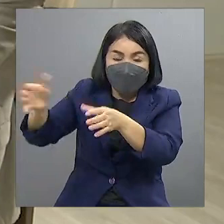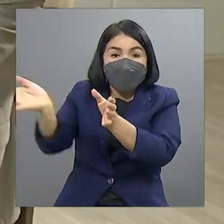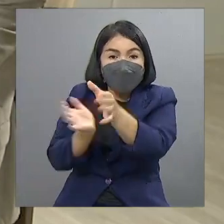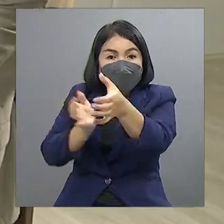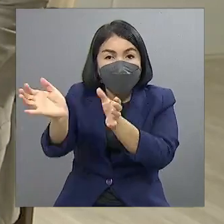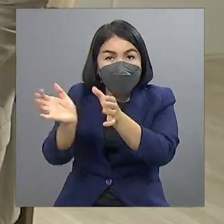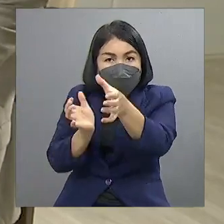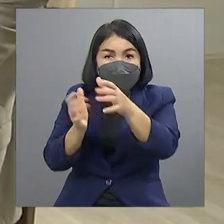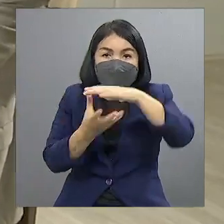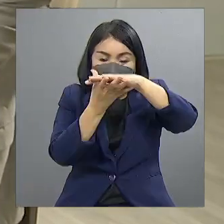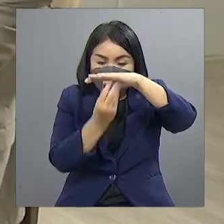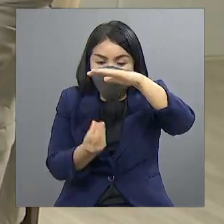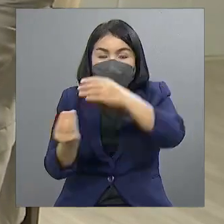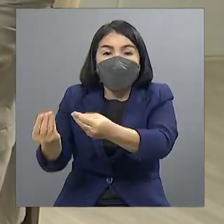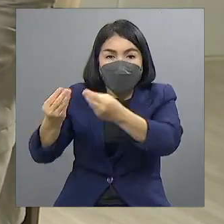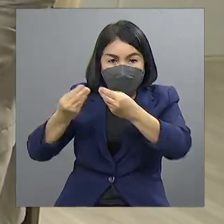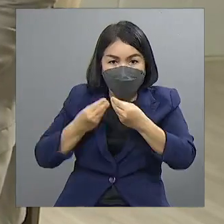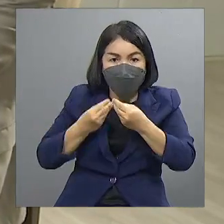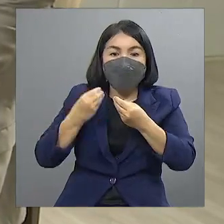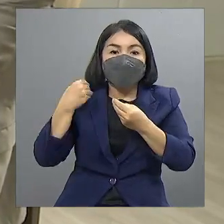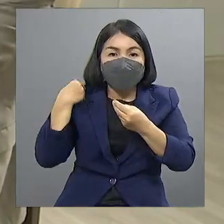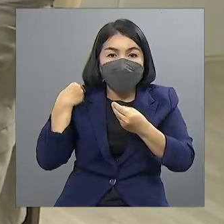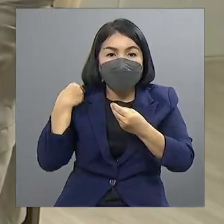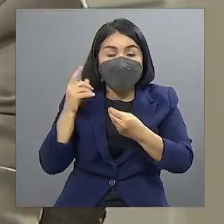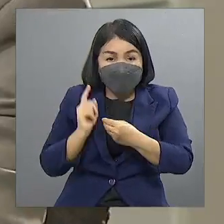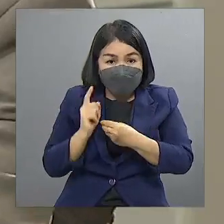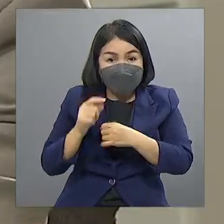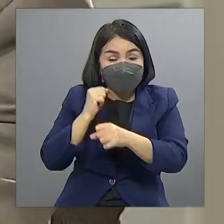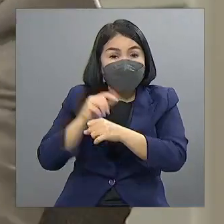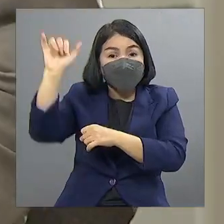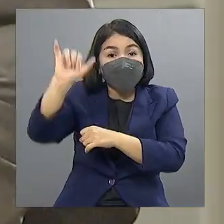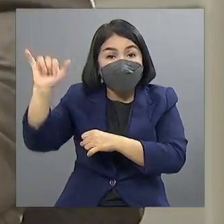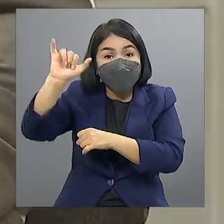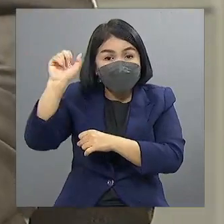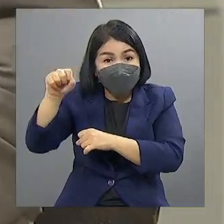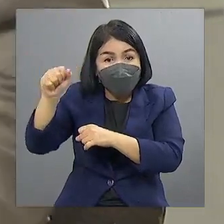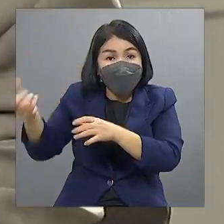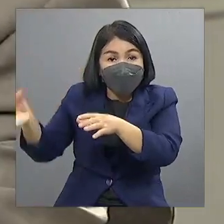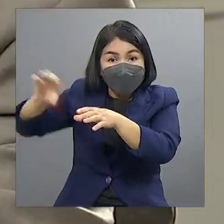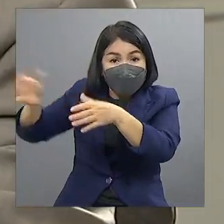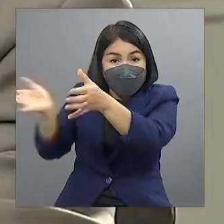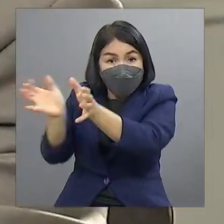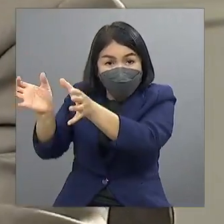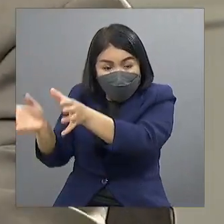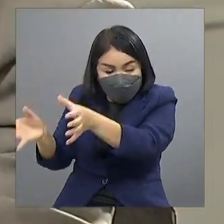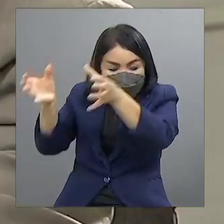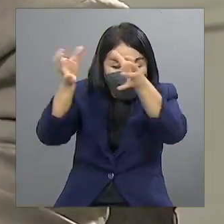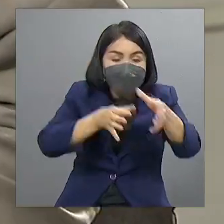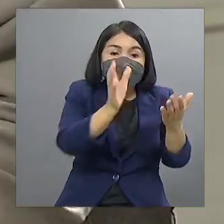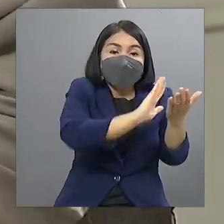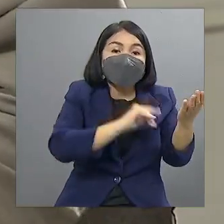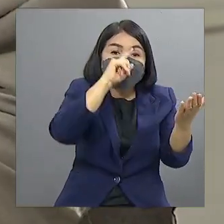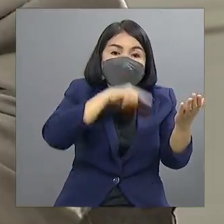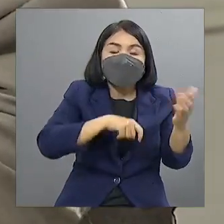อได้มอบให้ ครับ นะครับ คือเขาต้องไปหล่อที่นู่นแล้วก็ยกมา ใช่ครับถอด มาแล้วมาประกอบ ใช่ครับยกตัวอย่